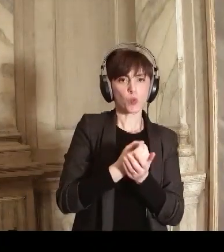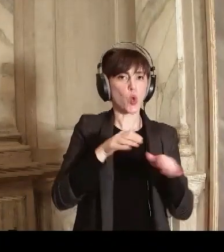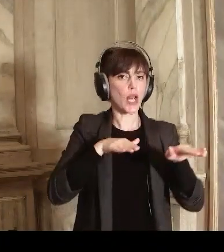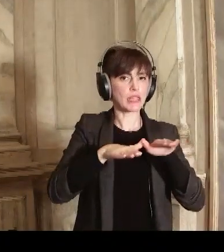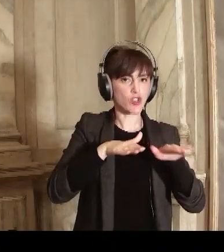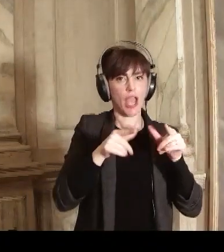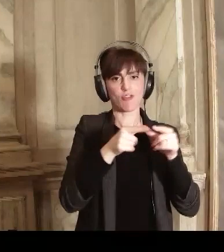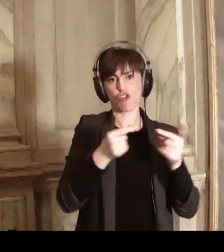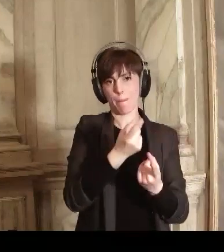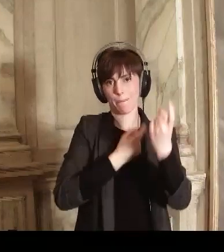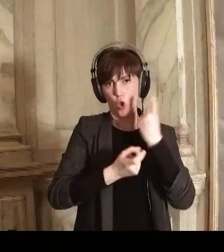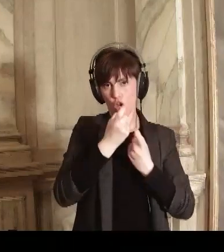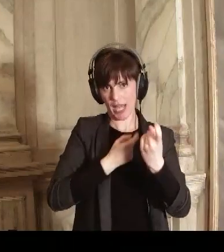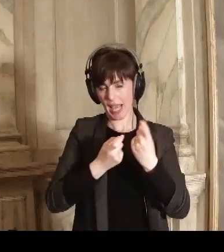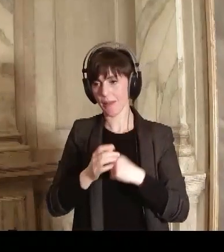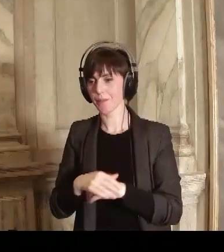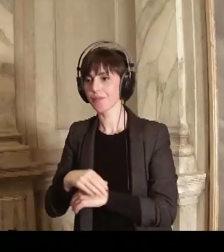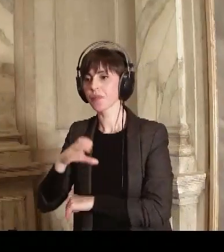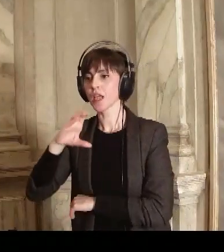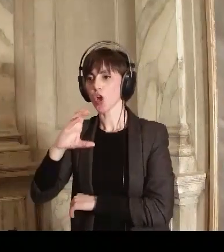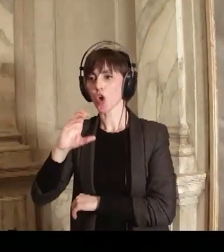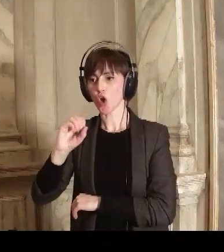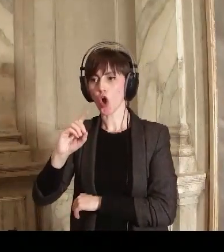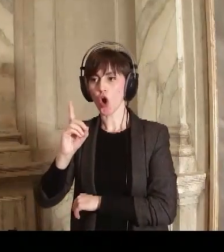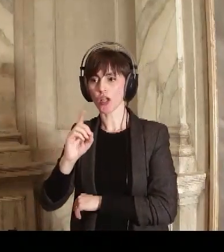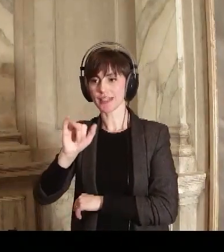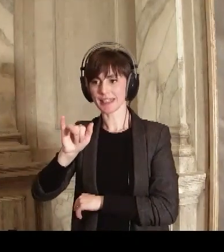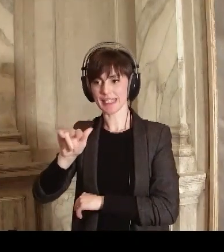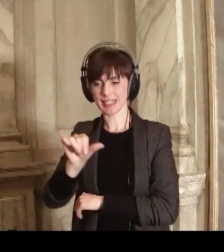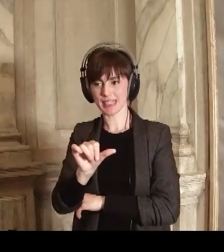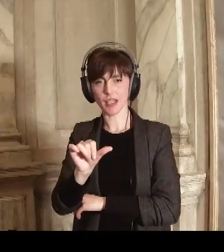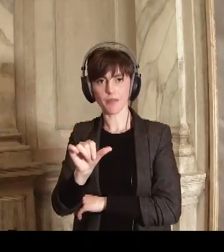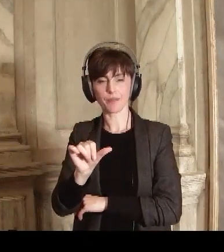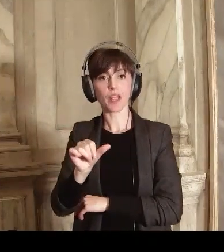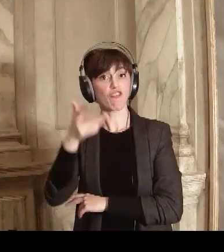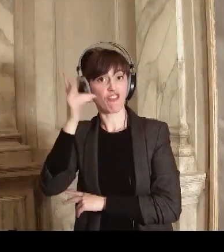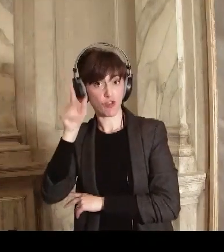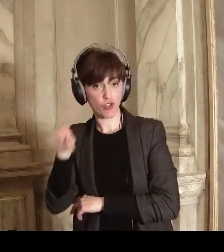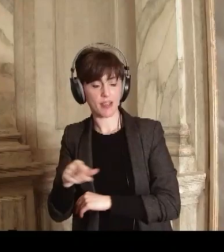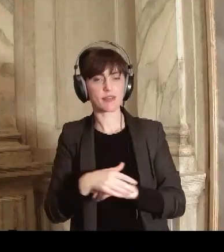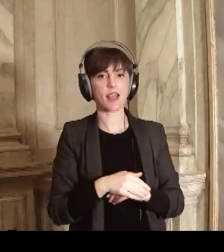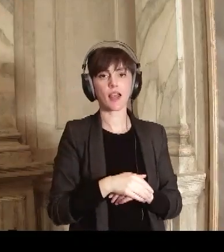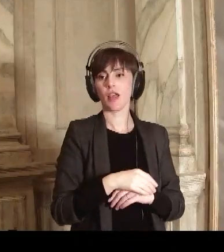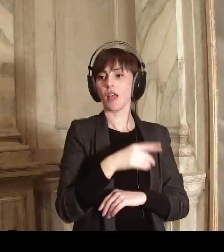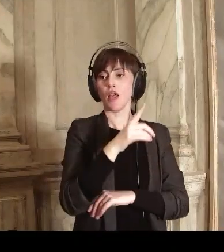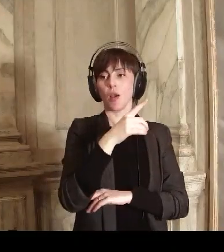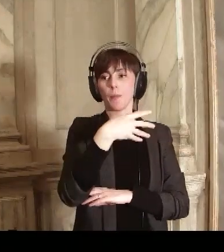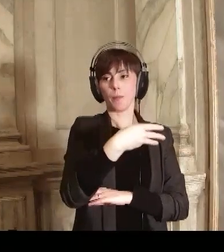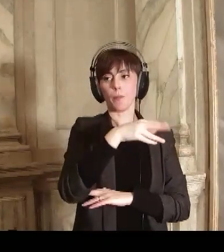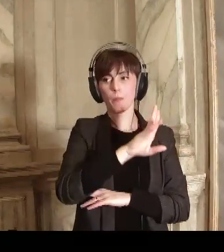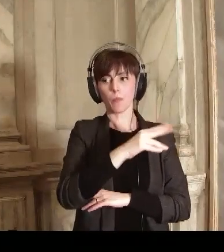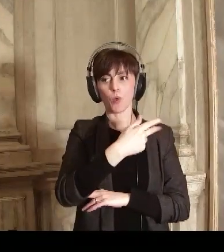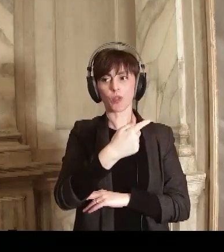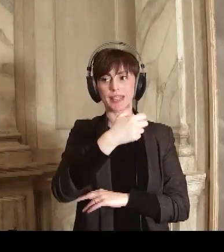giapponese, Tirico Duis, ingegnere del suono e compositore francese, Brigitta Muntendorf, compositrice